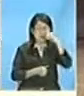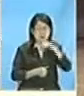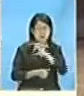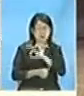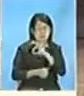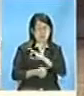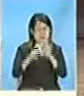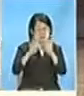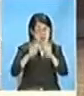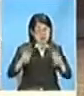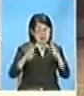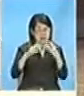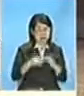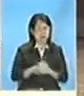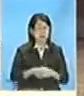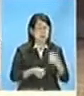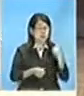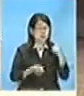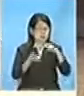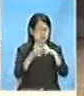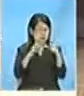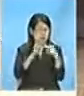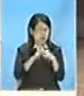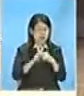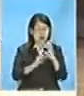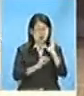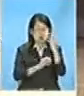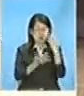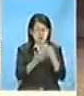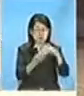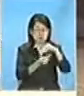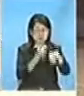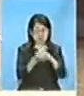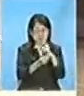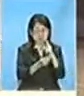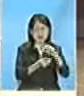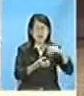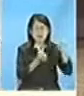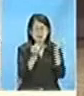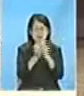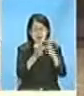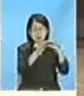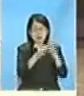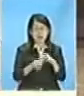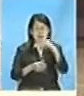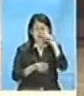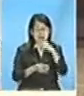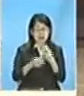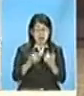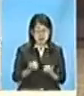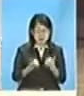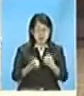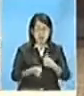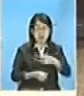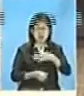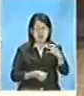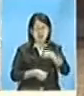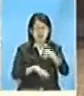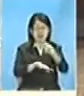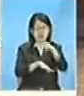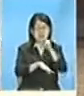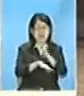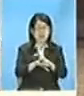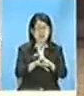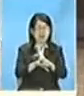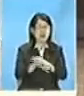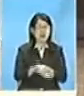งกระเพื่อมจากทั่วโลกที่จะมากระทบถึงประเทศไทยล่าสุดดิฉันเป็นประธานกลุ่มมิตรภาพสมาชิกรัฐสภาไท